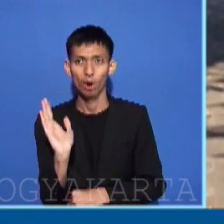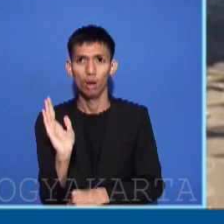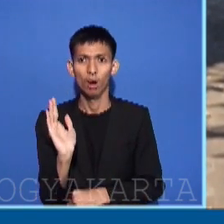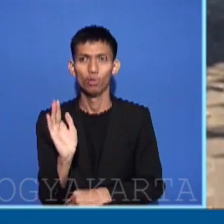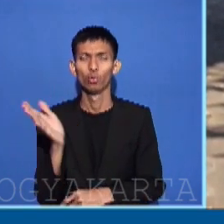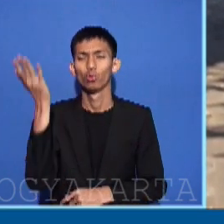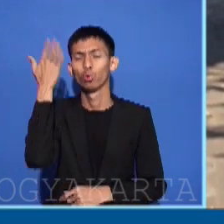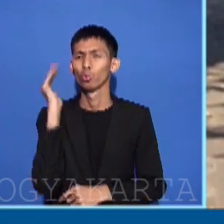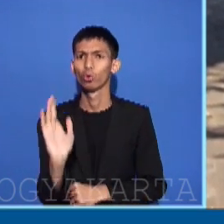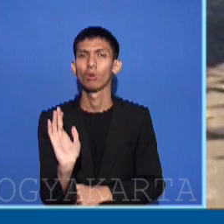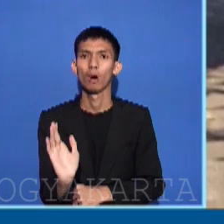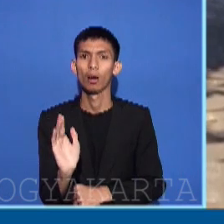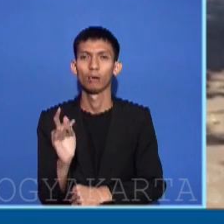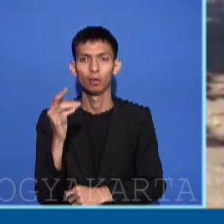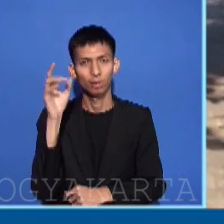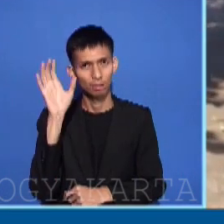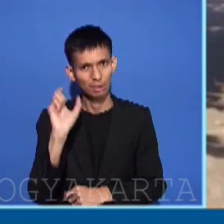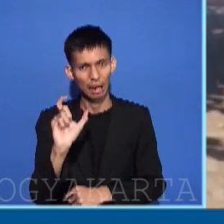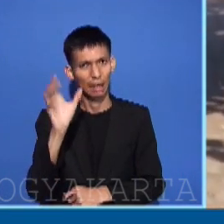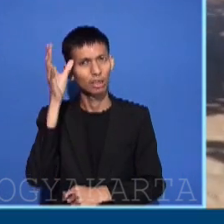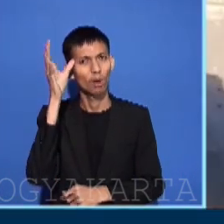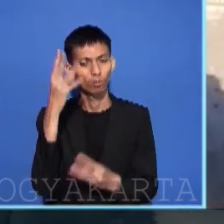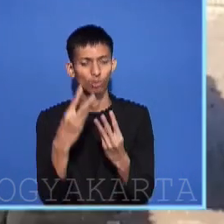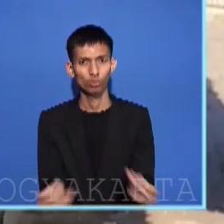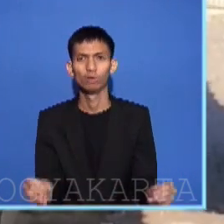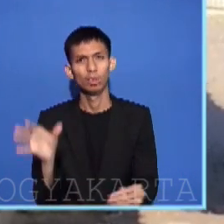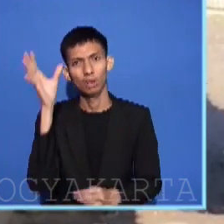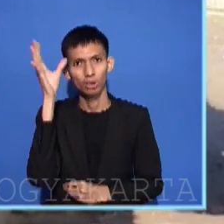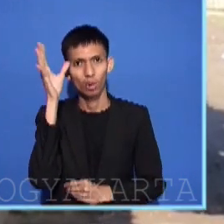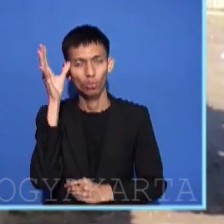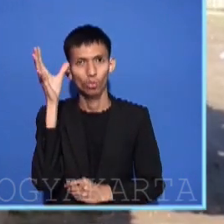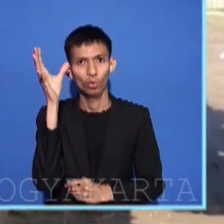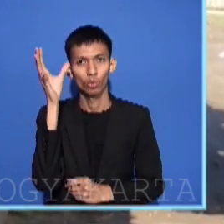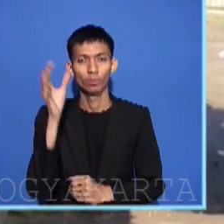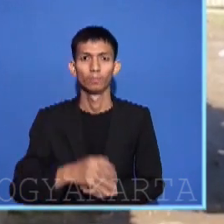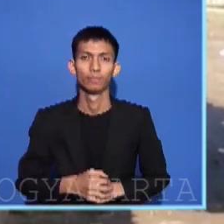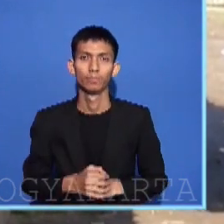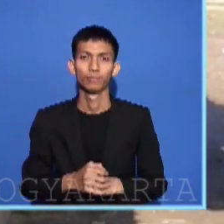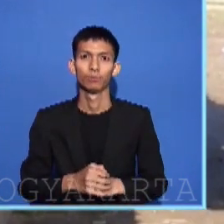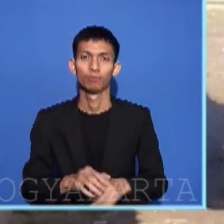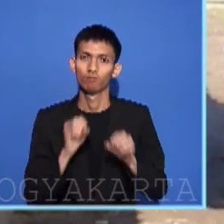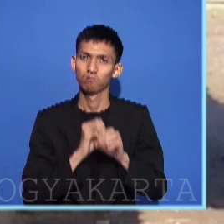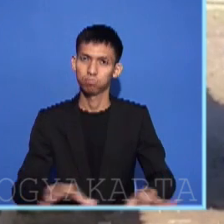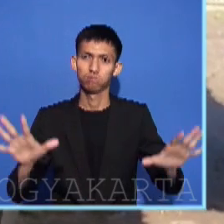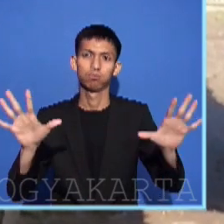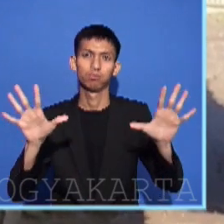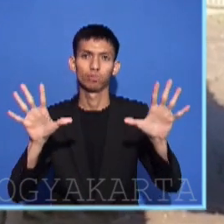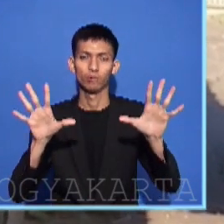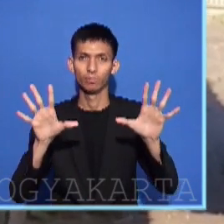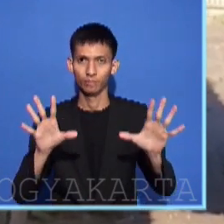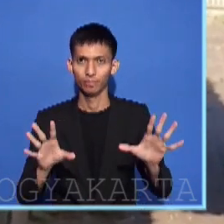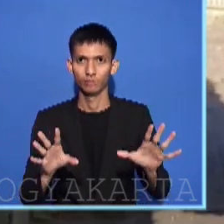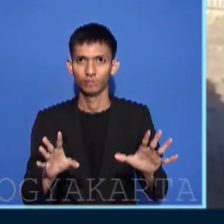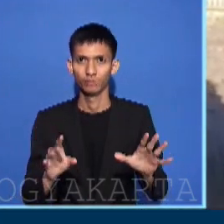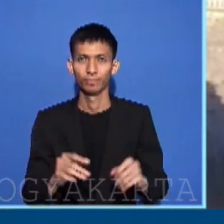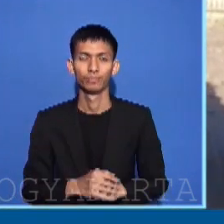pun berarti dereng kepanggih caranipun beras to. Dereng. Oh, dereng. Nek niku niku pun merata sedaya ngeten niku. Oh. Nggih, virus niku neng nggih